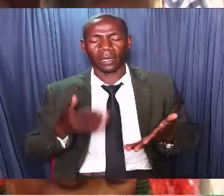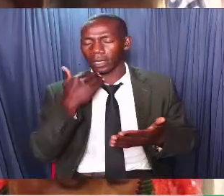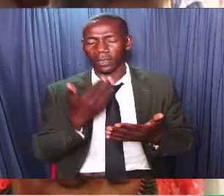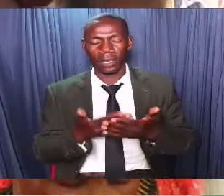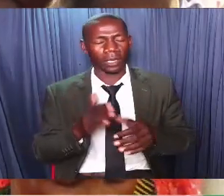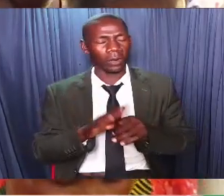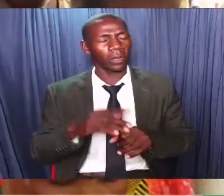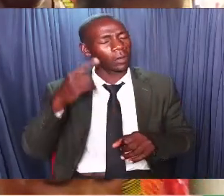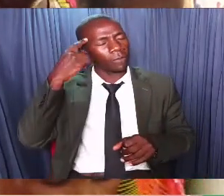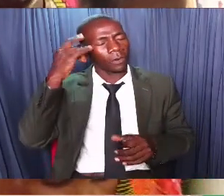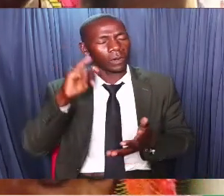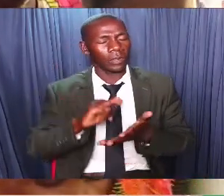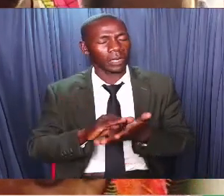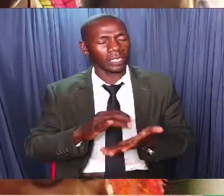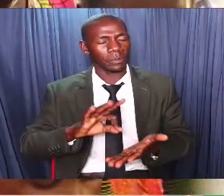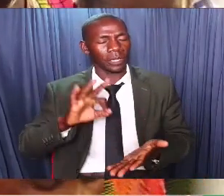Asante Mungu na kushukuru.